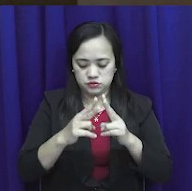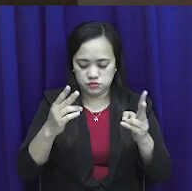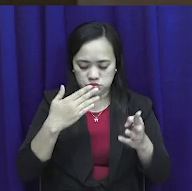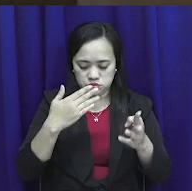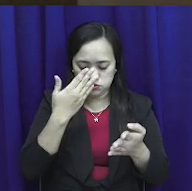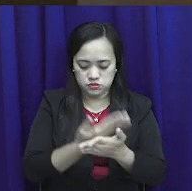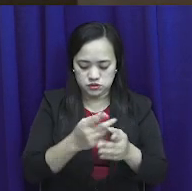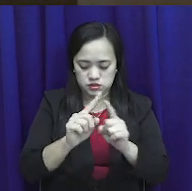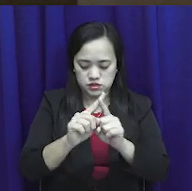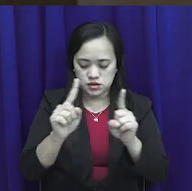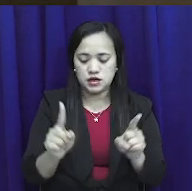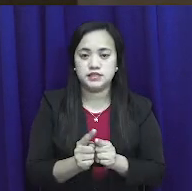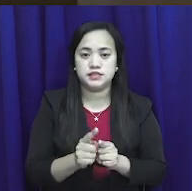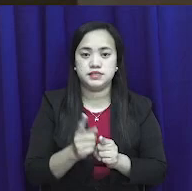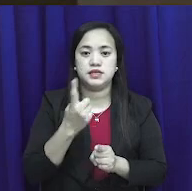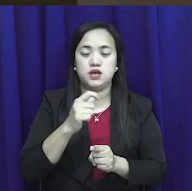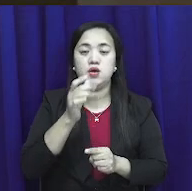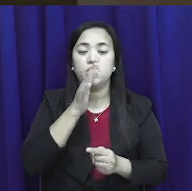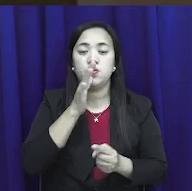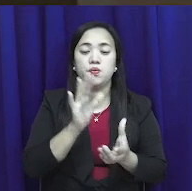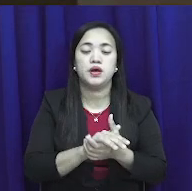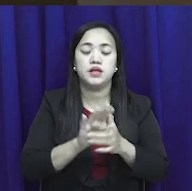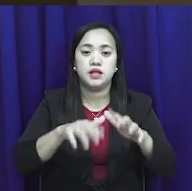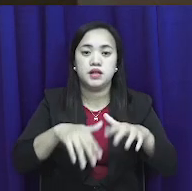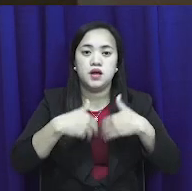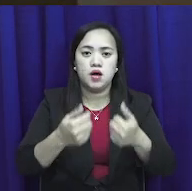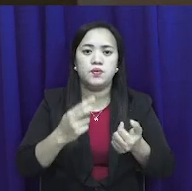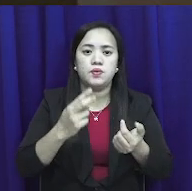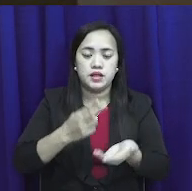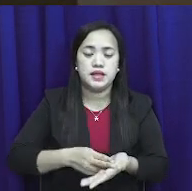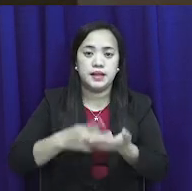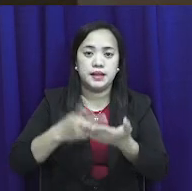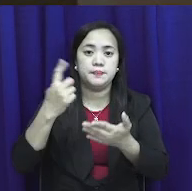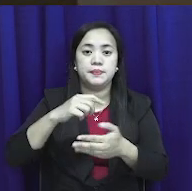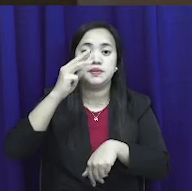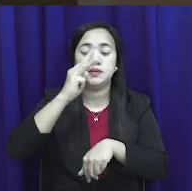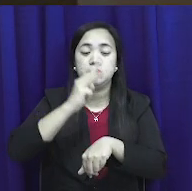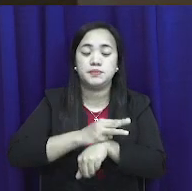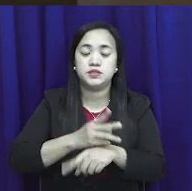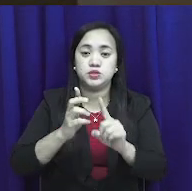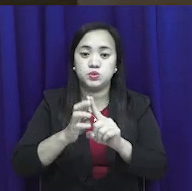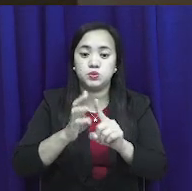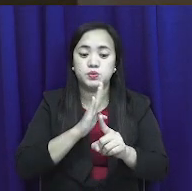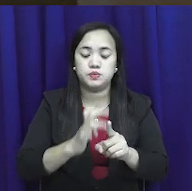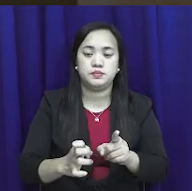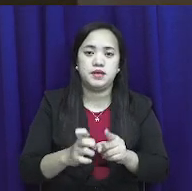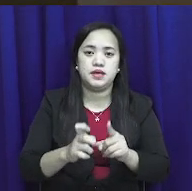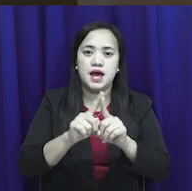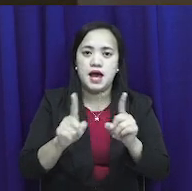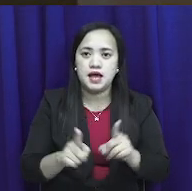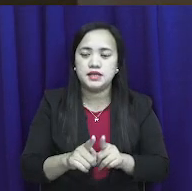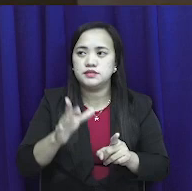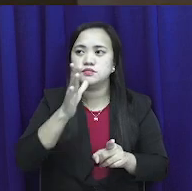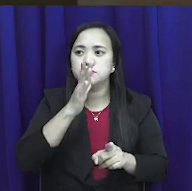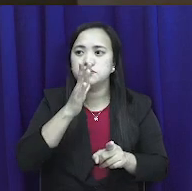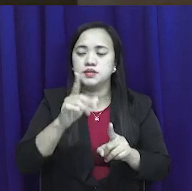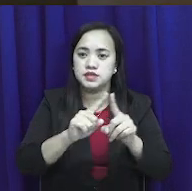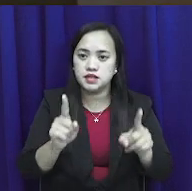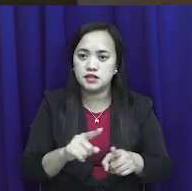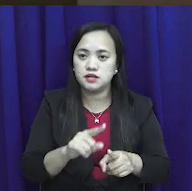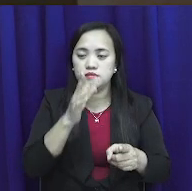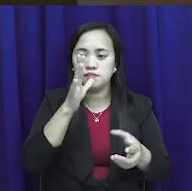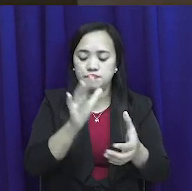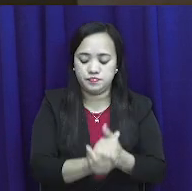a wife and as a mother kung paano natutulungan ng Ministry yung pagiging asawa at pagiging ah